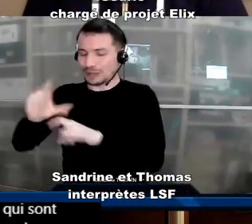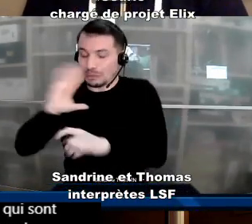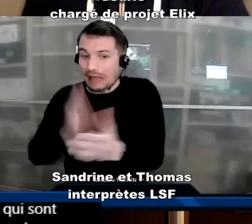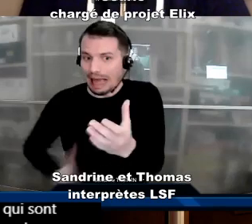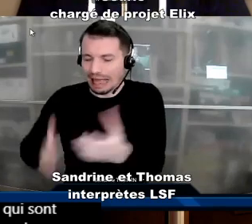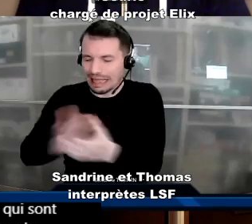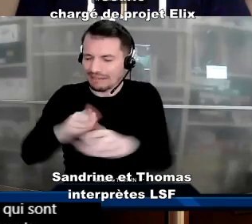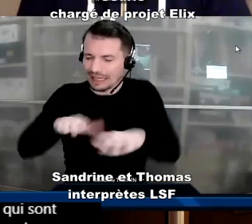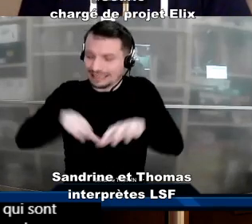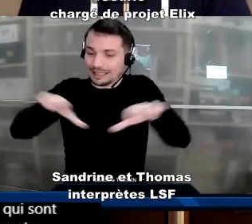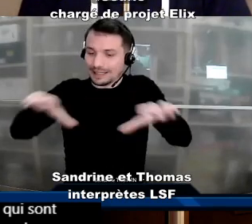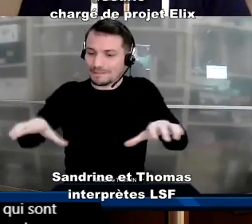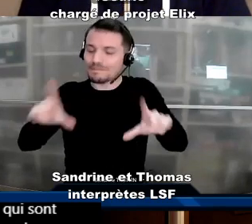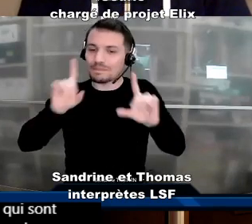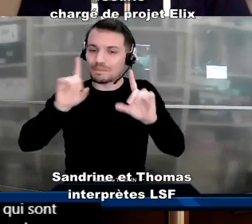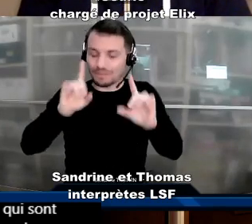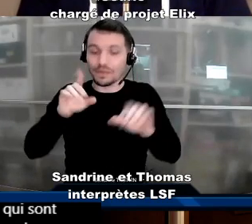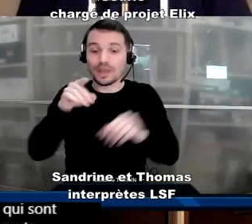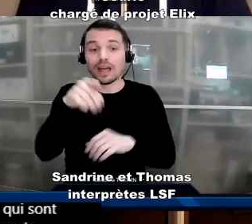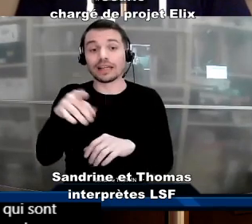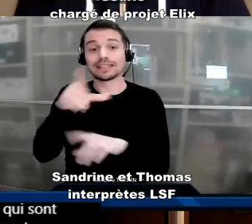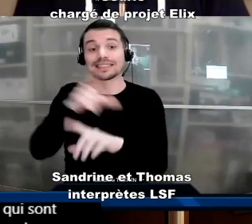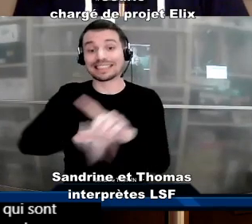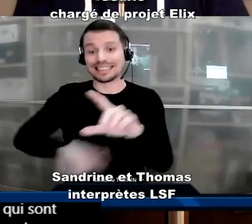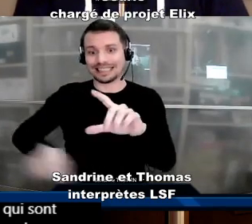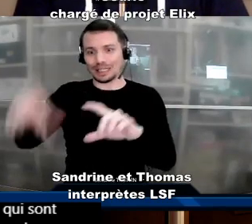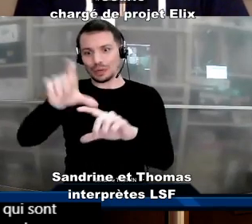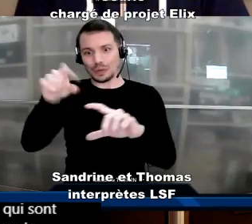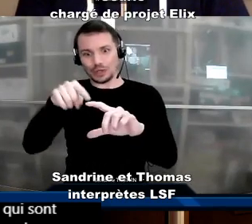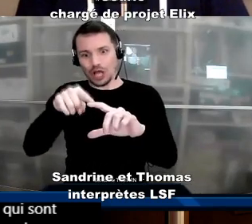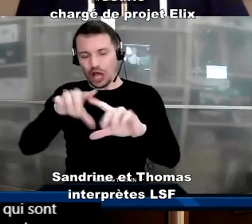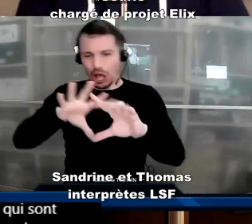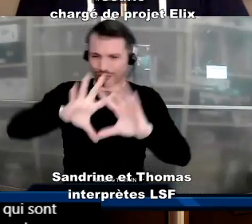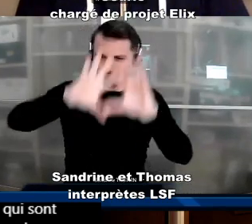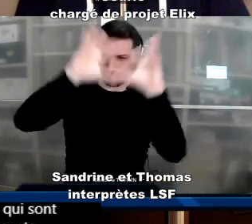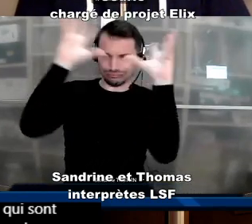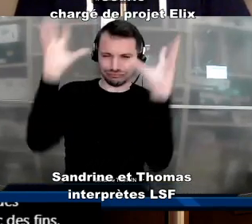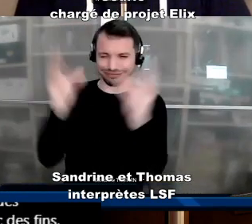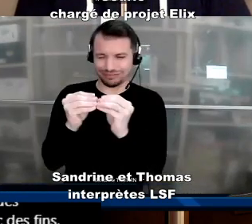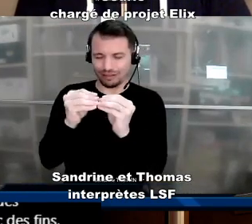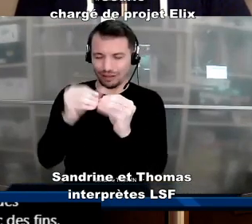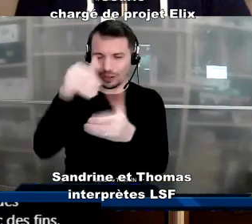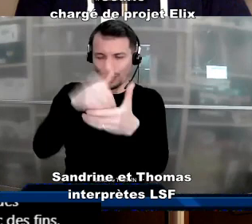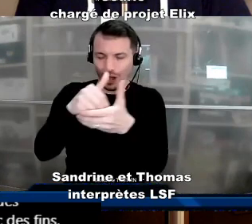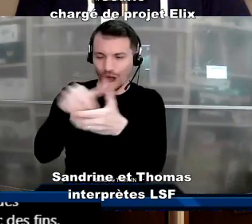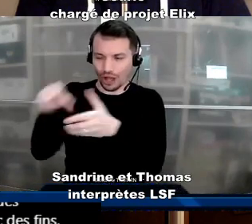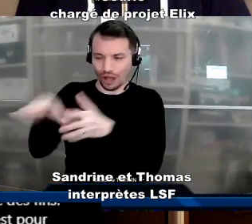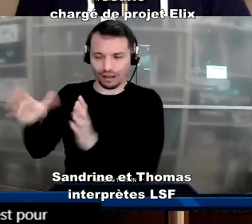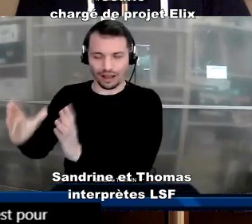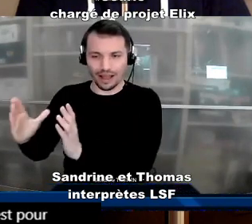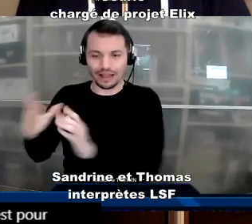la petite remarque parce que Signe de Sens, ça englobe énormément d'activités. Après, sur Elix,